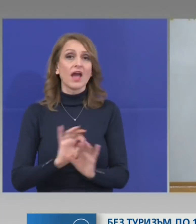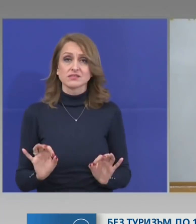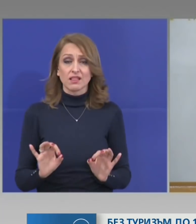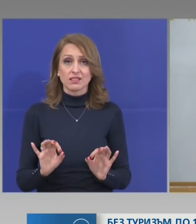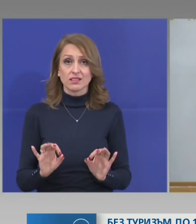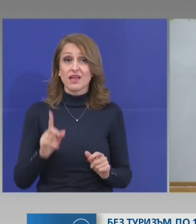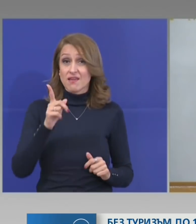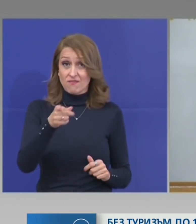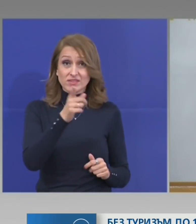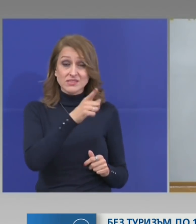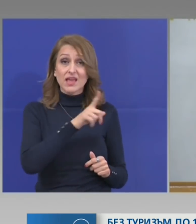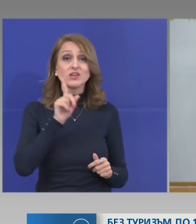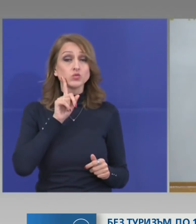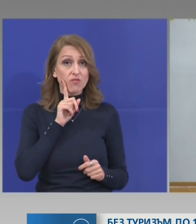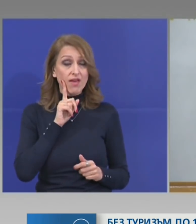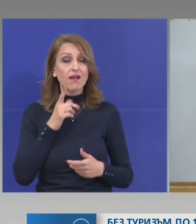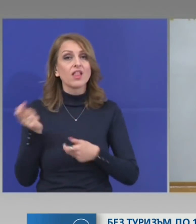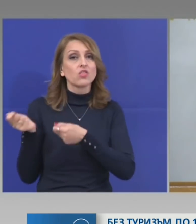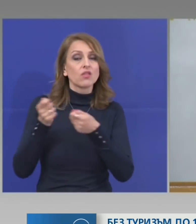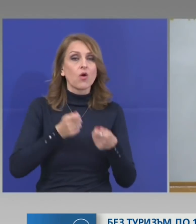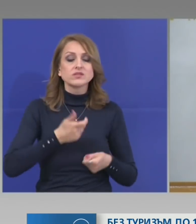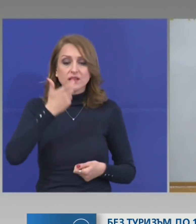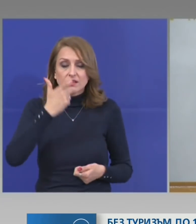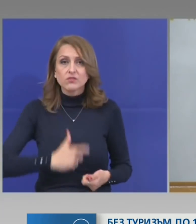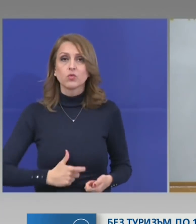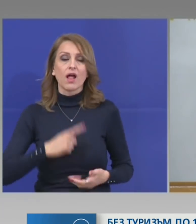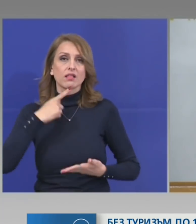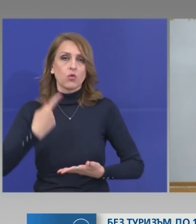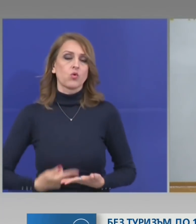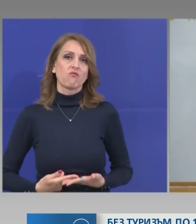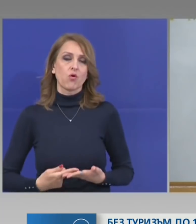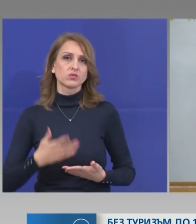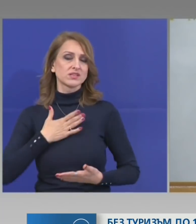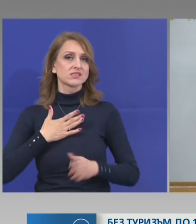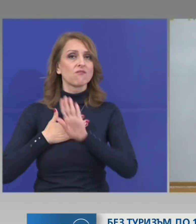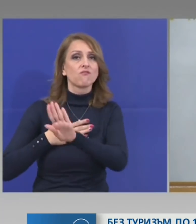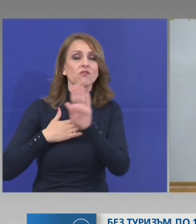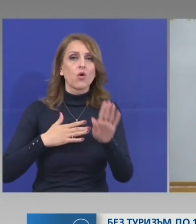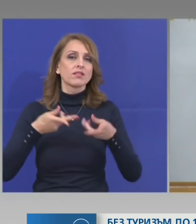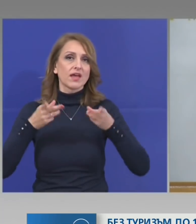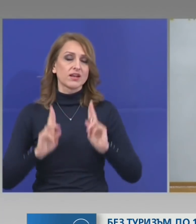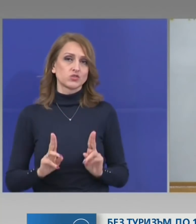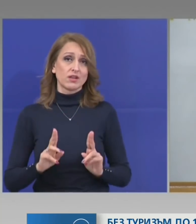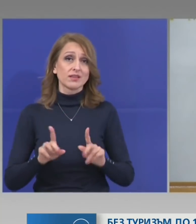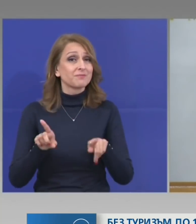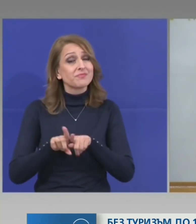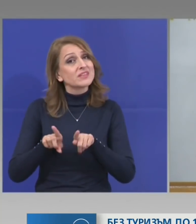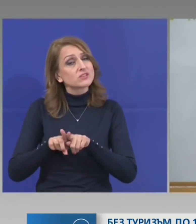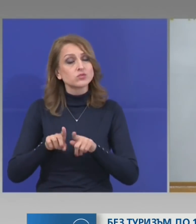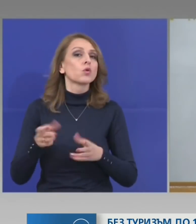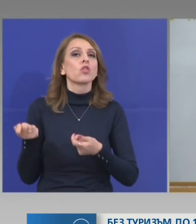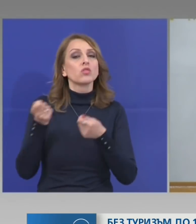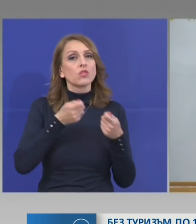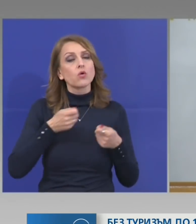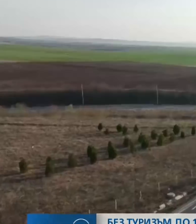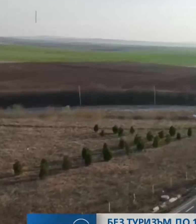носи индивидуална отговорност за своите решения да пътува където иде, както и носи отговорност за сметката, която